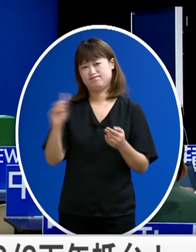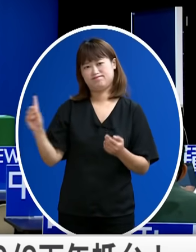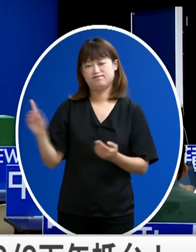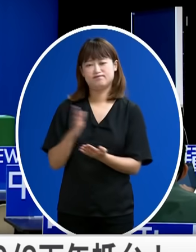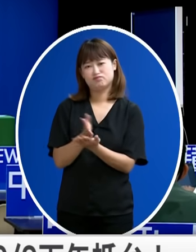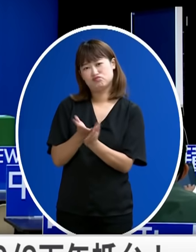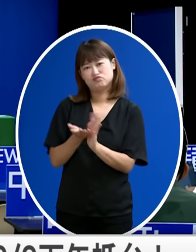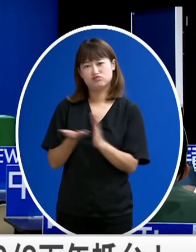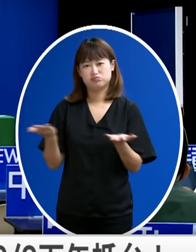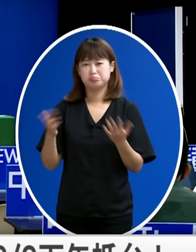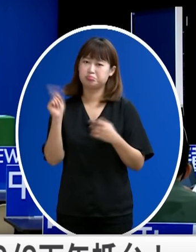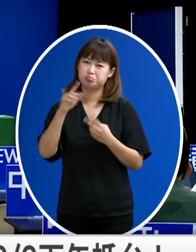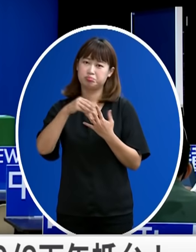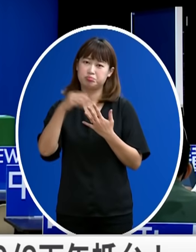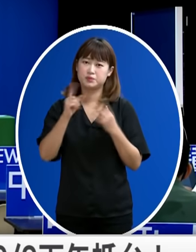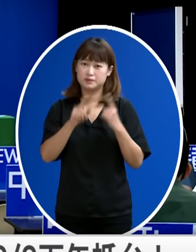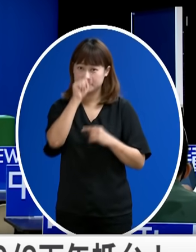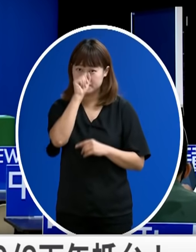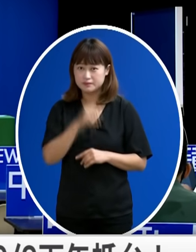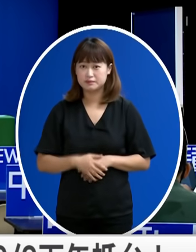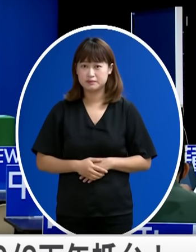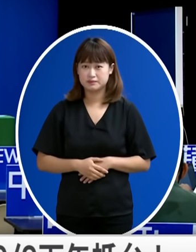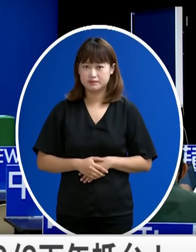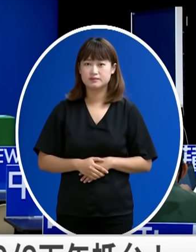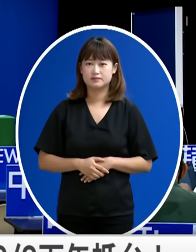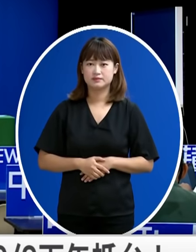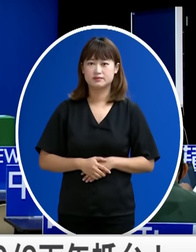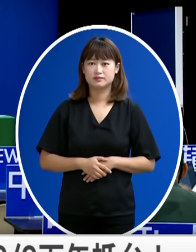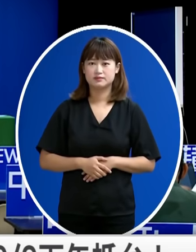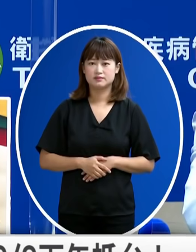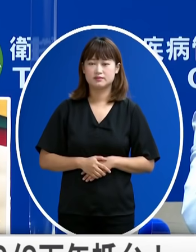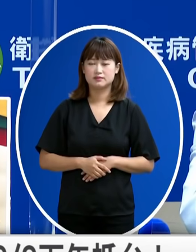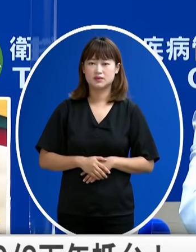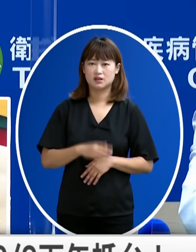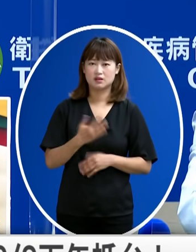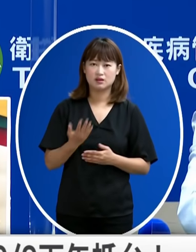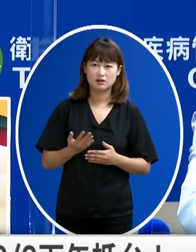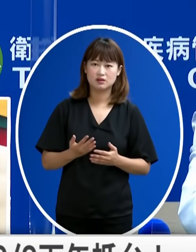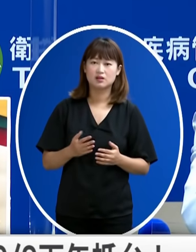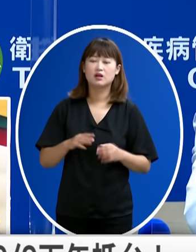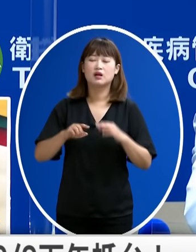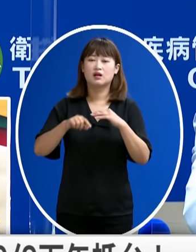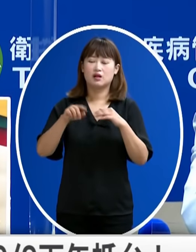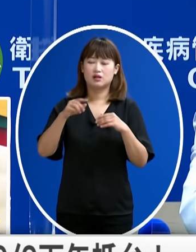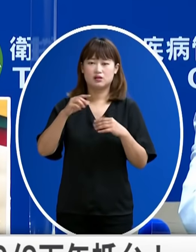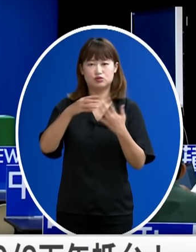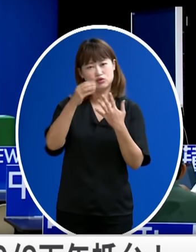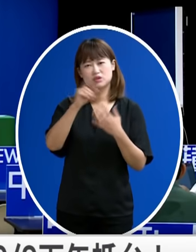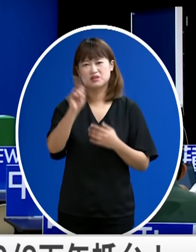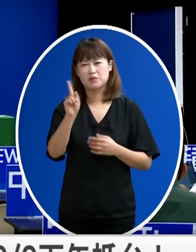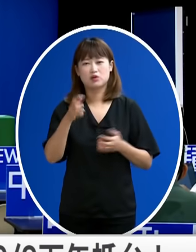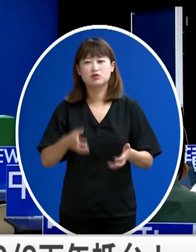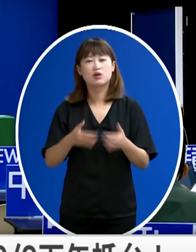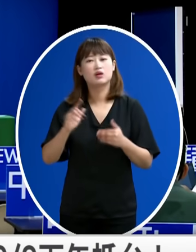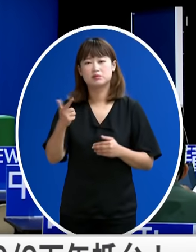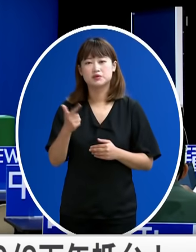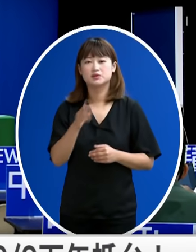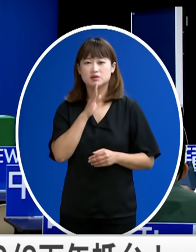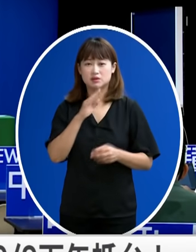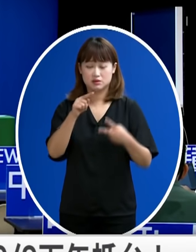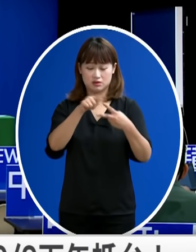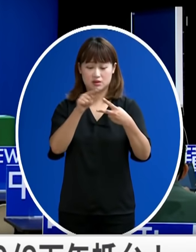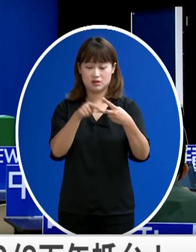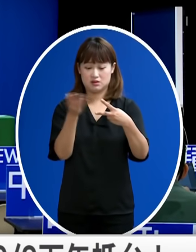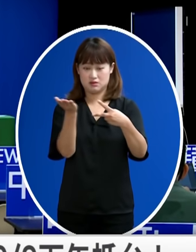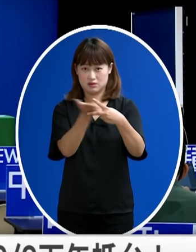位疫苗比较好呢？谢谢。 基本上你们可以回答，但我认为只要间隔的时间够就可以了。 我们这个